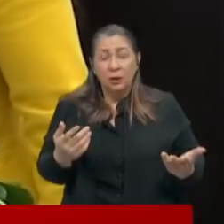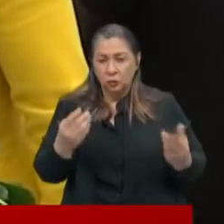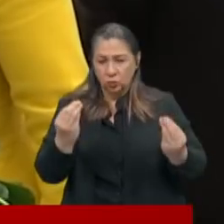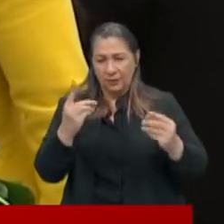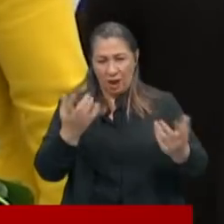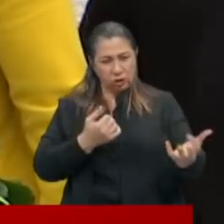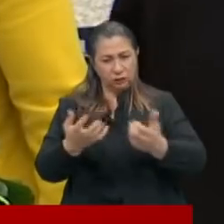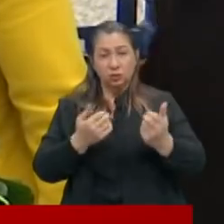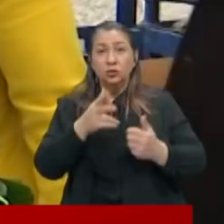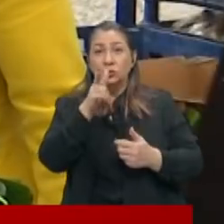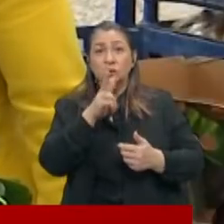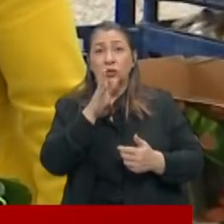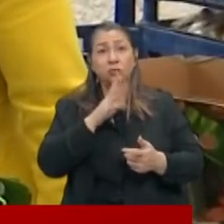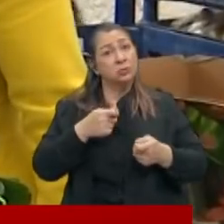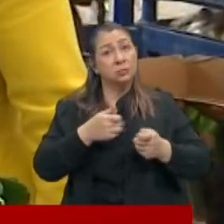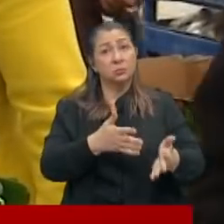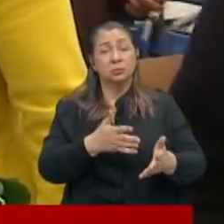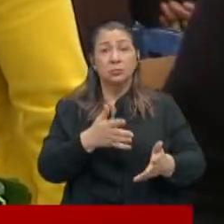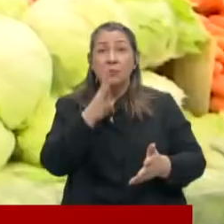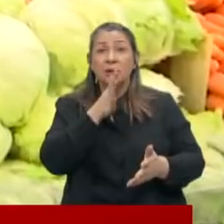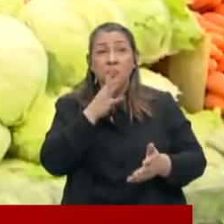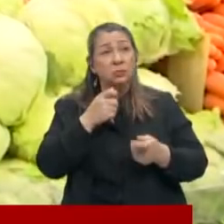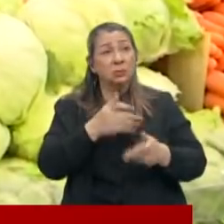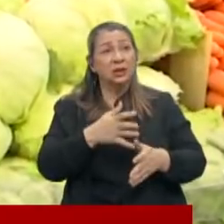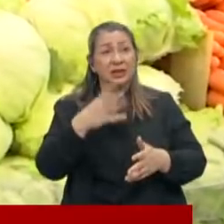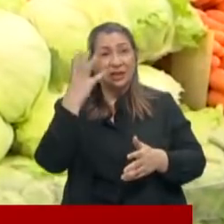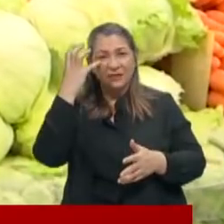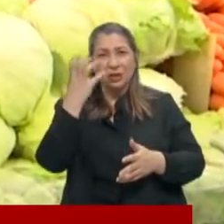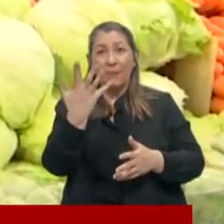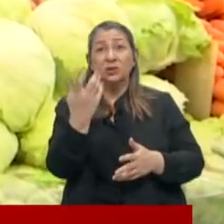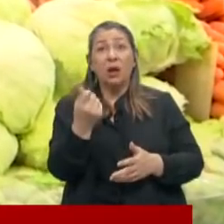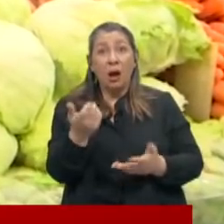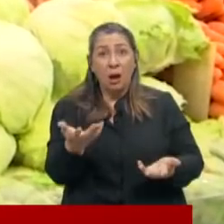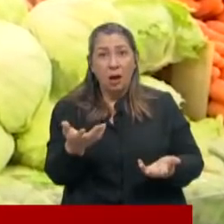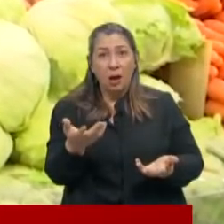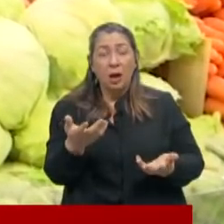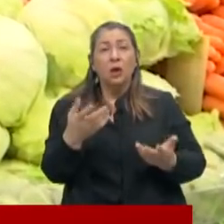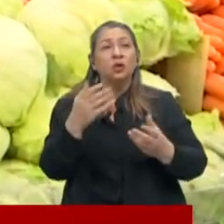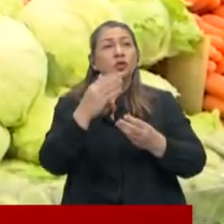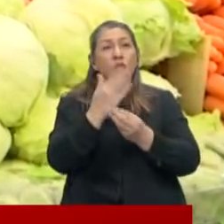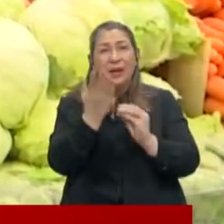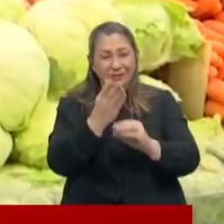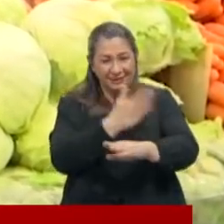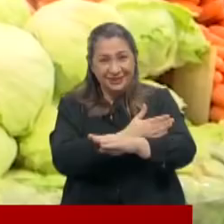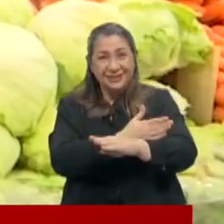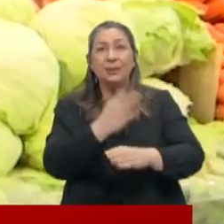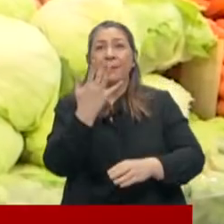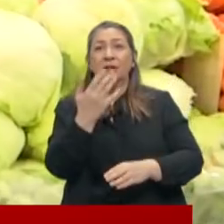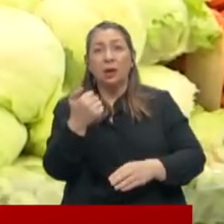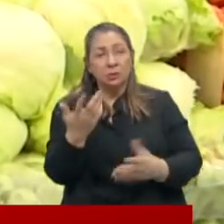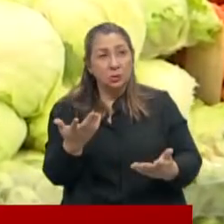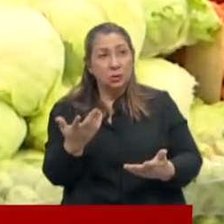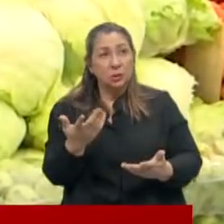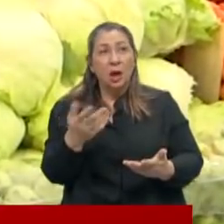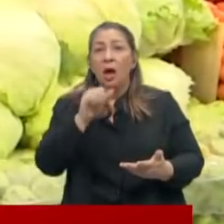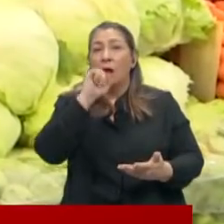bir alışveriş yapacak kişi 300-400 lira, 500 lira gözden çıkarması lazım. Kıvırcık tanesi 5 lira 6 lira, soğan demedi 4 lira 5 lira arası. Ondan sonra